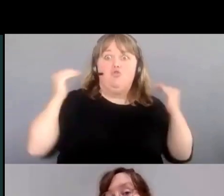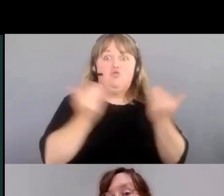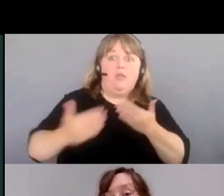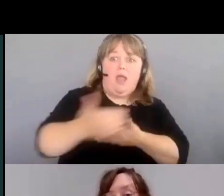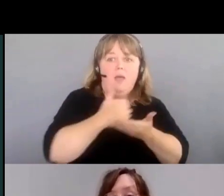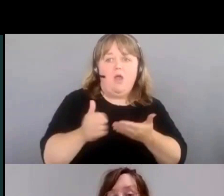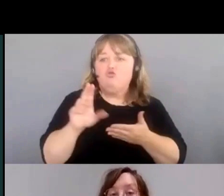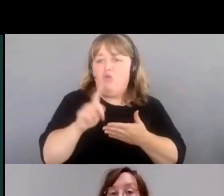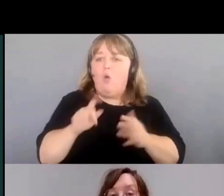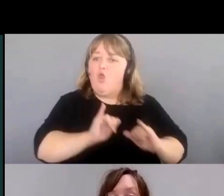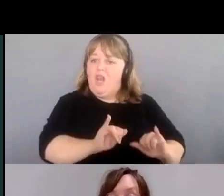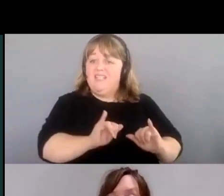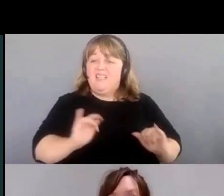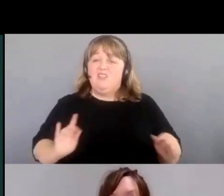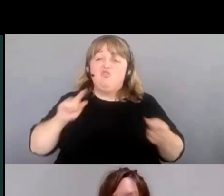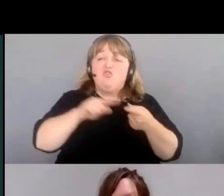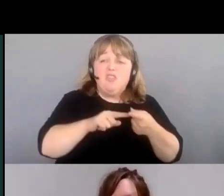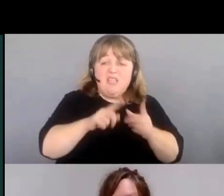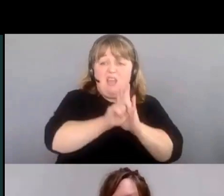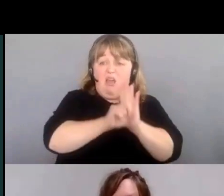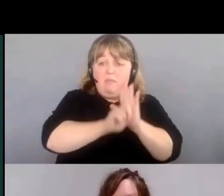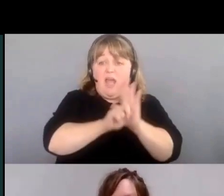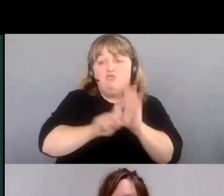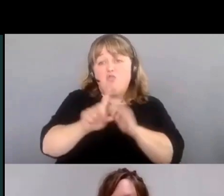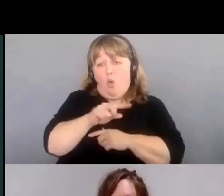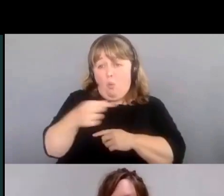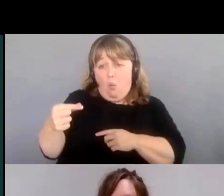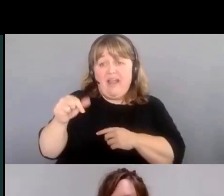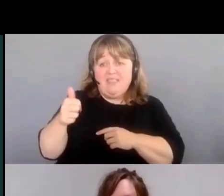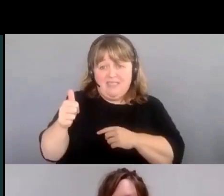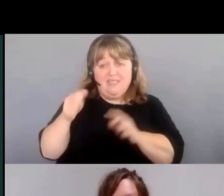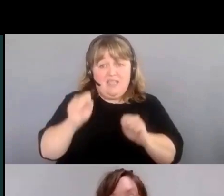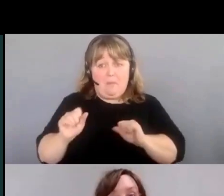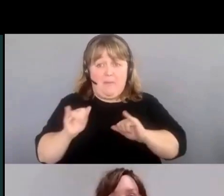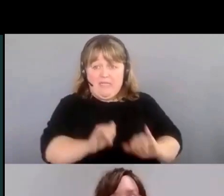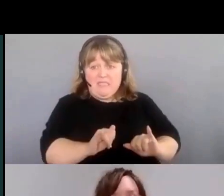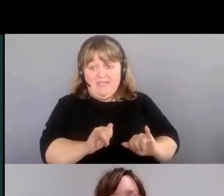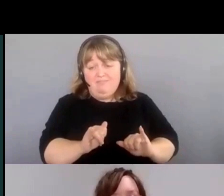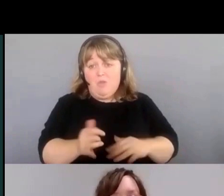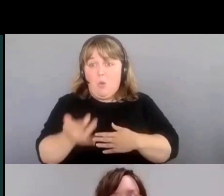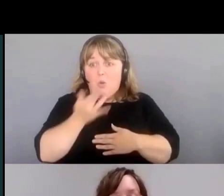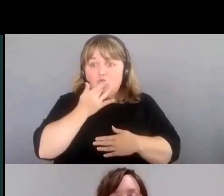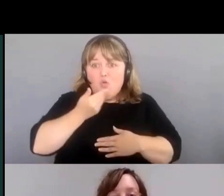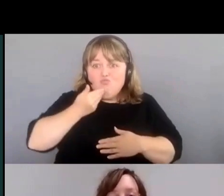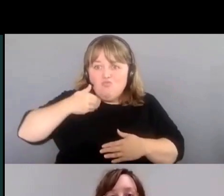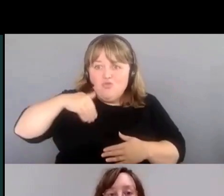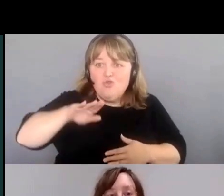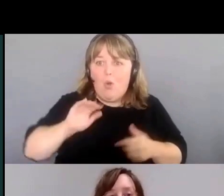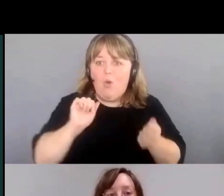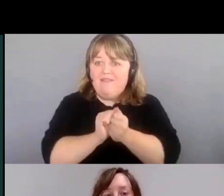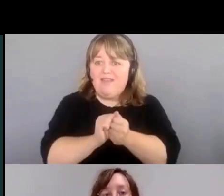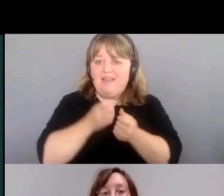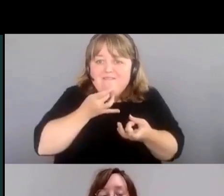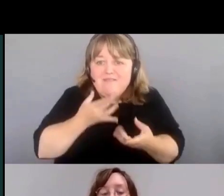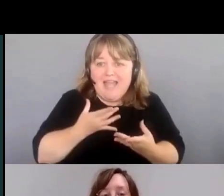le froid jusqu'à moins 10 degrés Celsius. Alors, le goût va s'améliorer avec le froid. Donc, vous pouvez